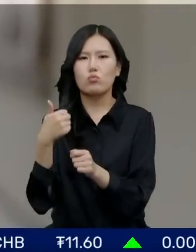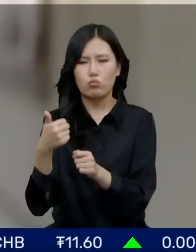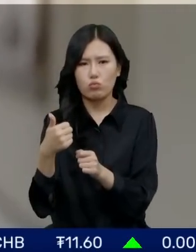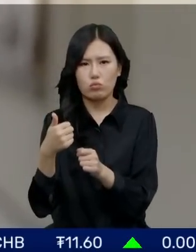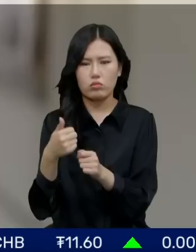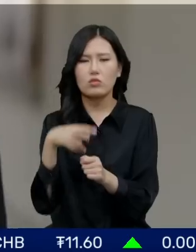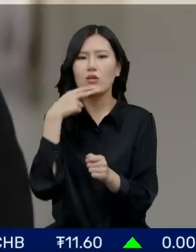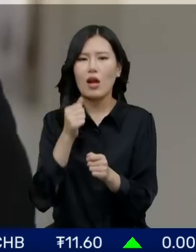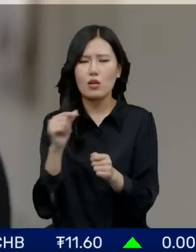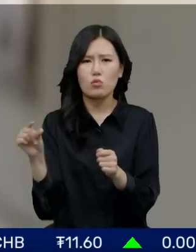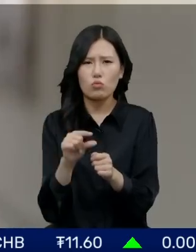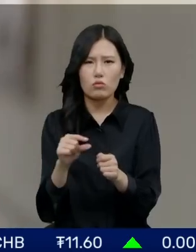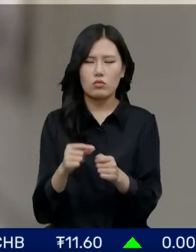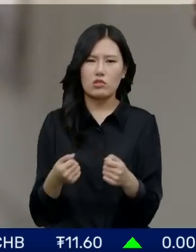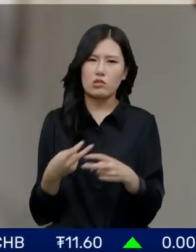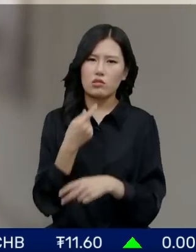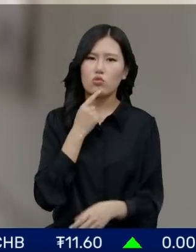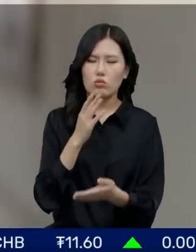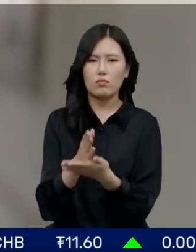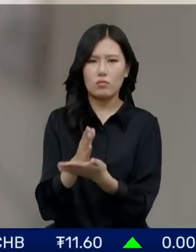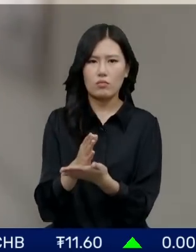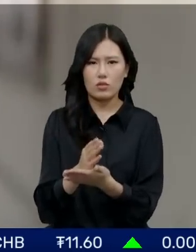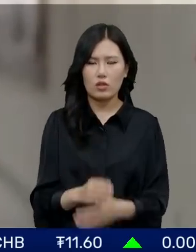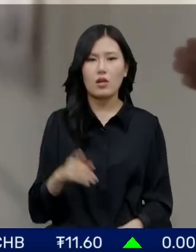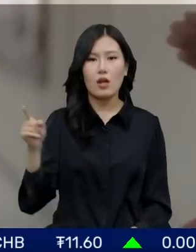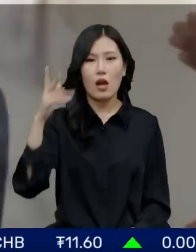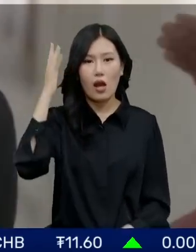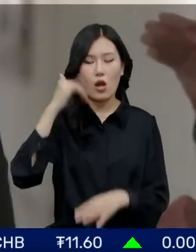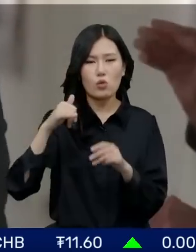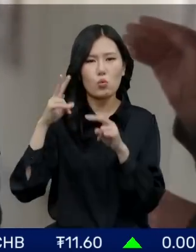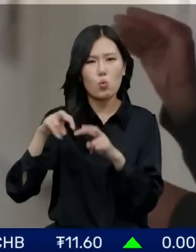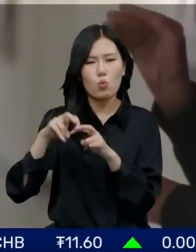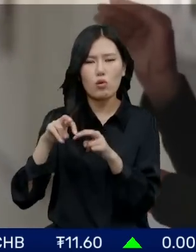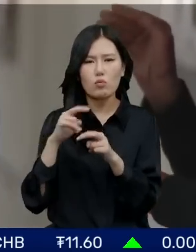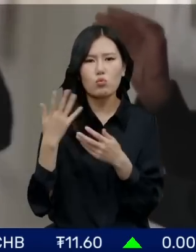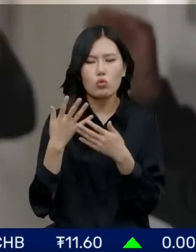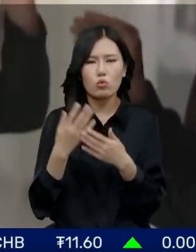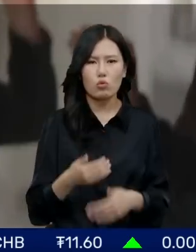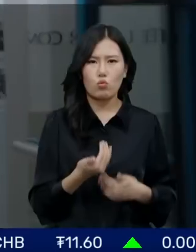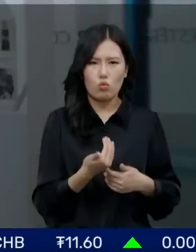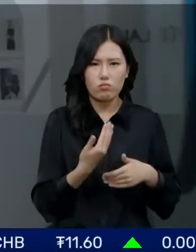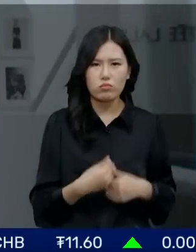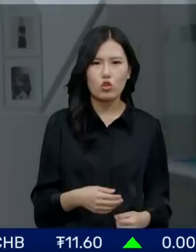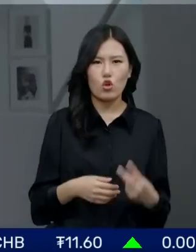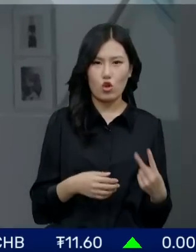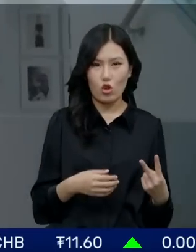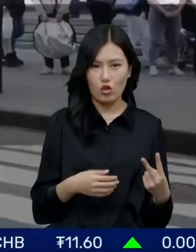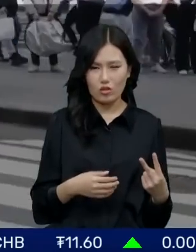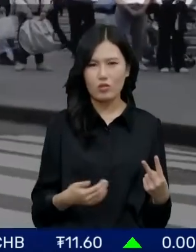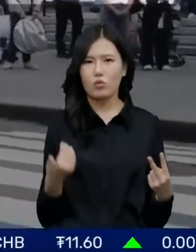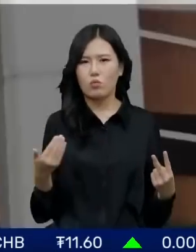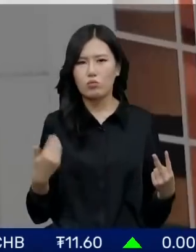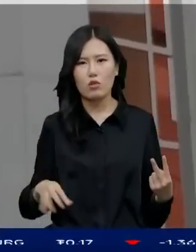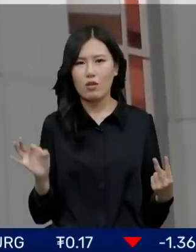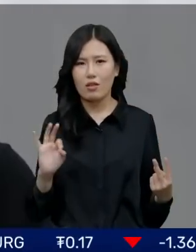харьцангуй бага цалин тогтоодог байна. Fact Society байгууллагын тооцоолсноор 2 хүүхэдтэй ээж хүүхэдгүй эмэгтэйгээс